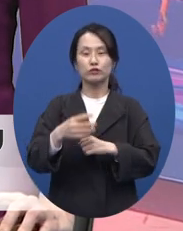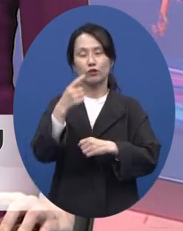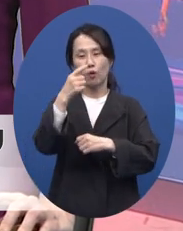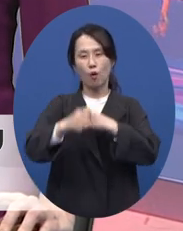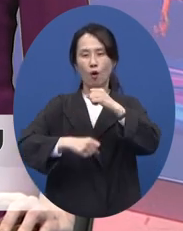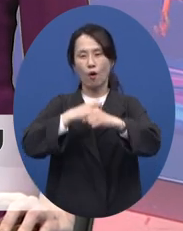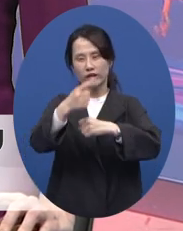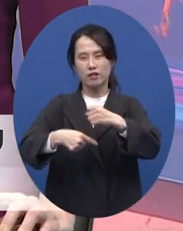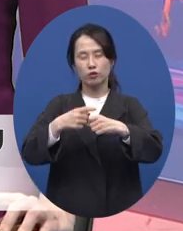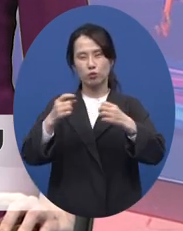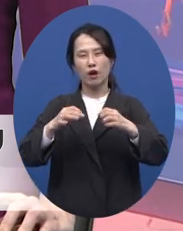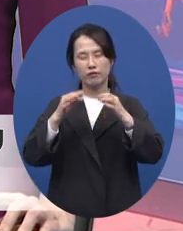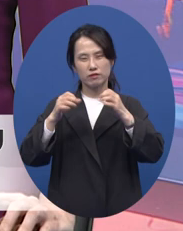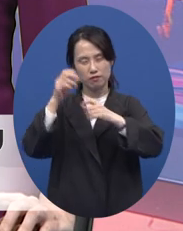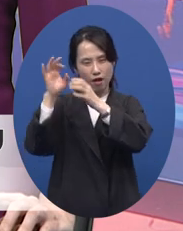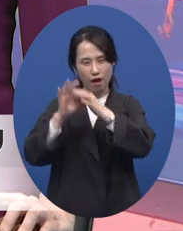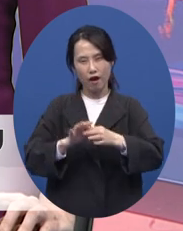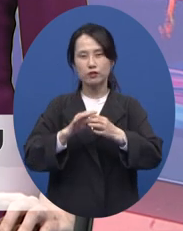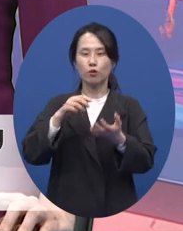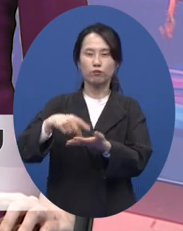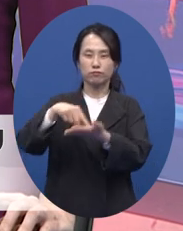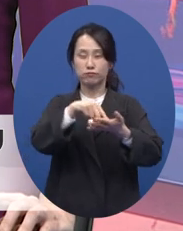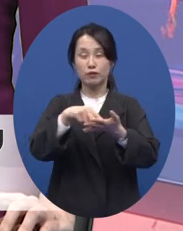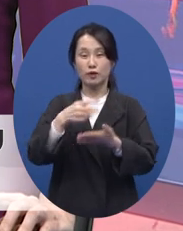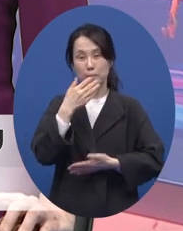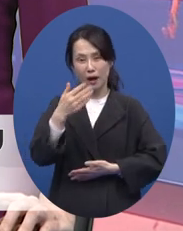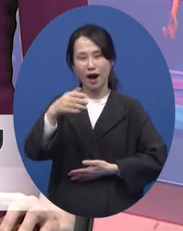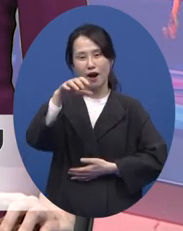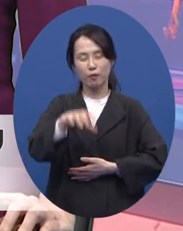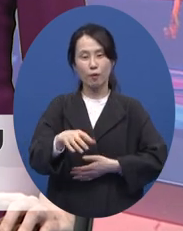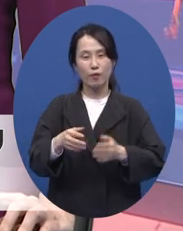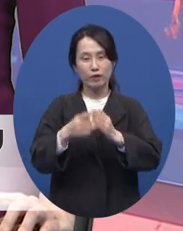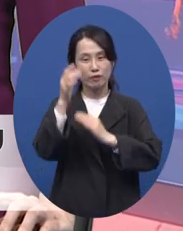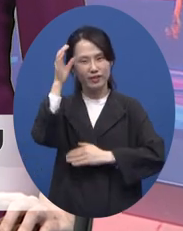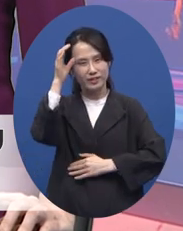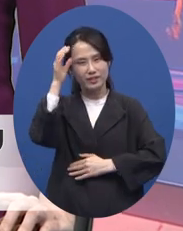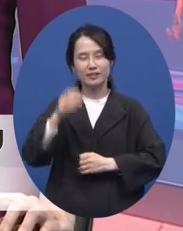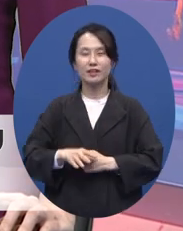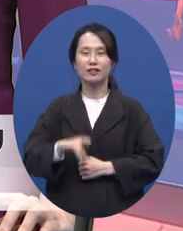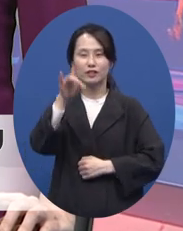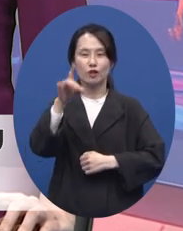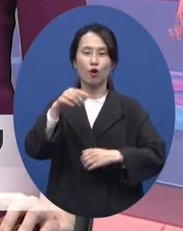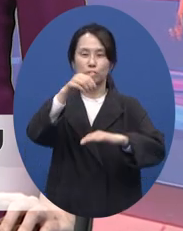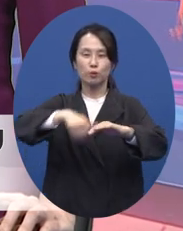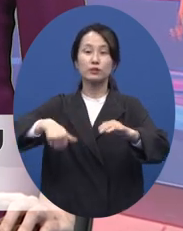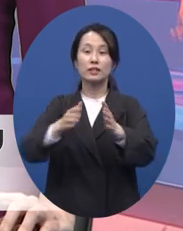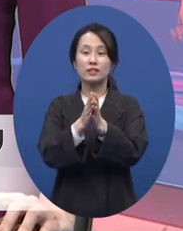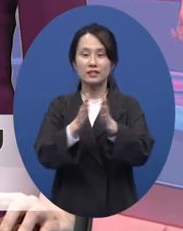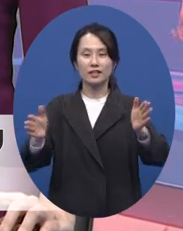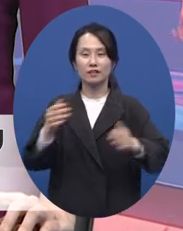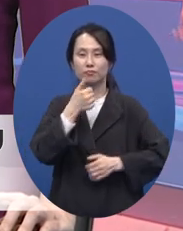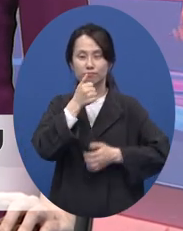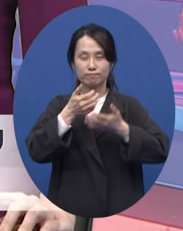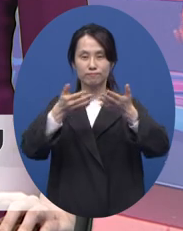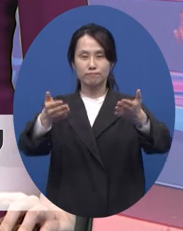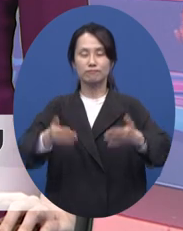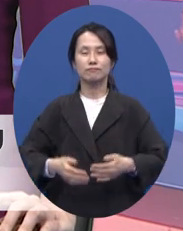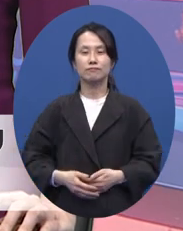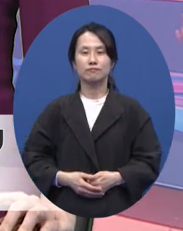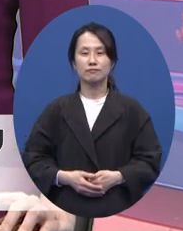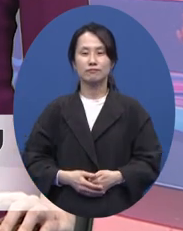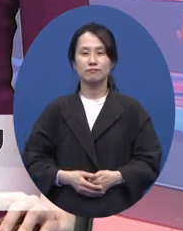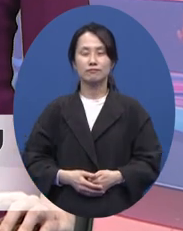서핑을 즐길 수 있는 서해안 최대의 관광 명소가 탄생한 전망인데요 마침내 첫 사업이 뒀습니다 보도한 선지